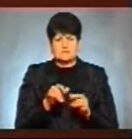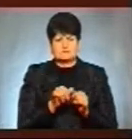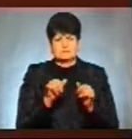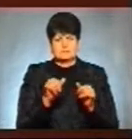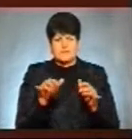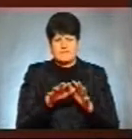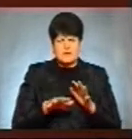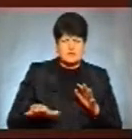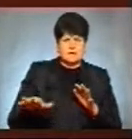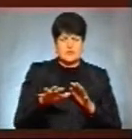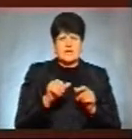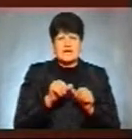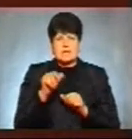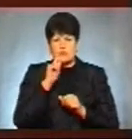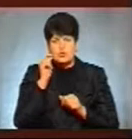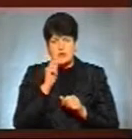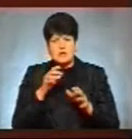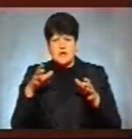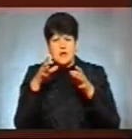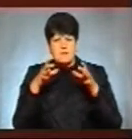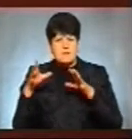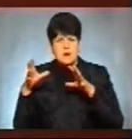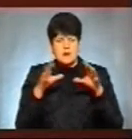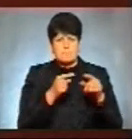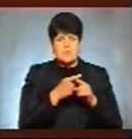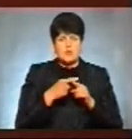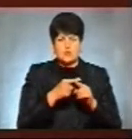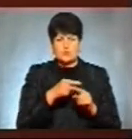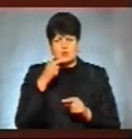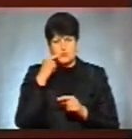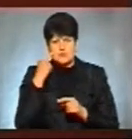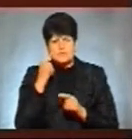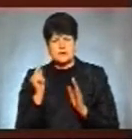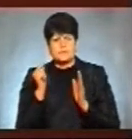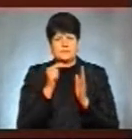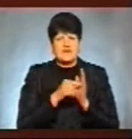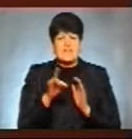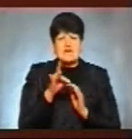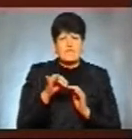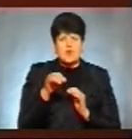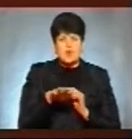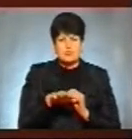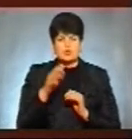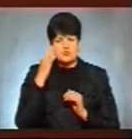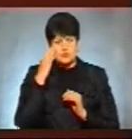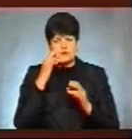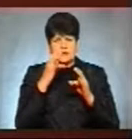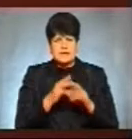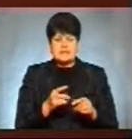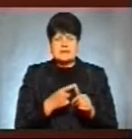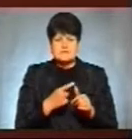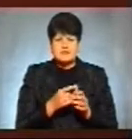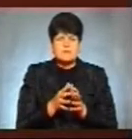велику територію. Крім України, хмара накрила регіони Білорусі, Росії і досягла Європи. Чорнобильську трагедію називають